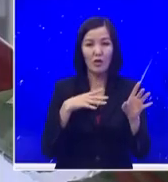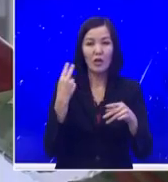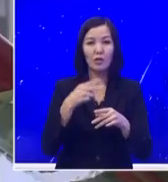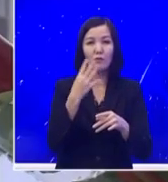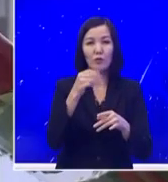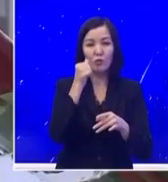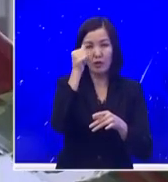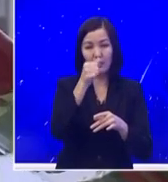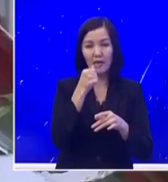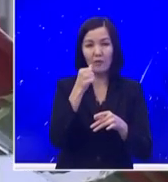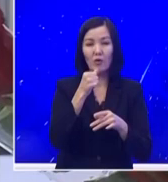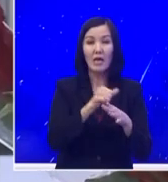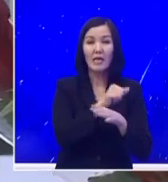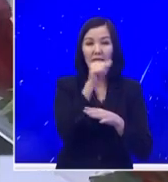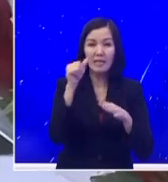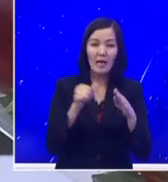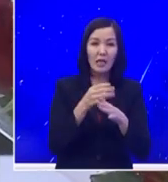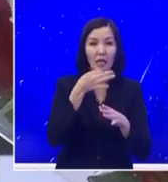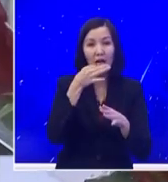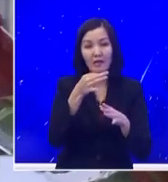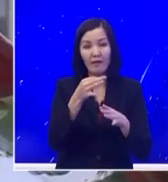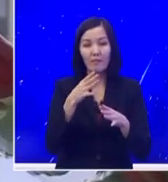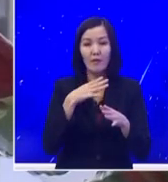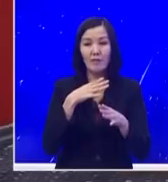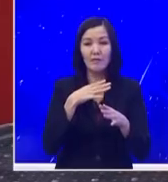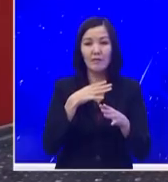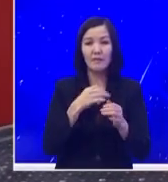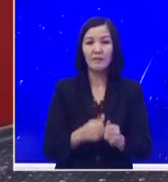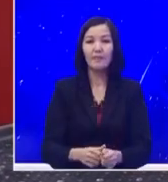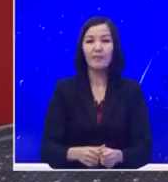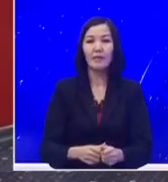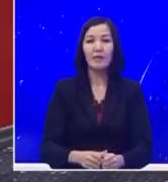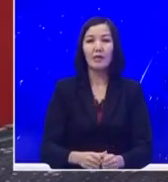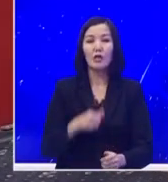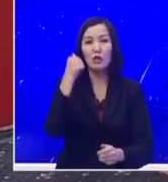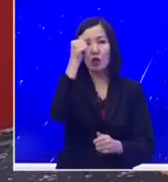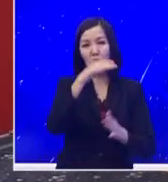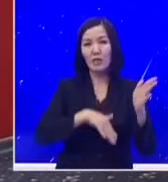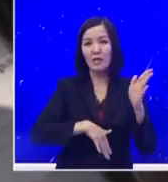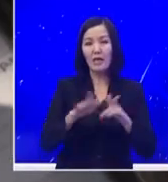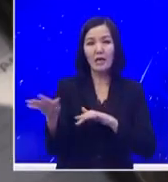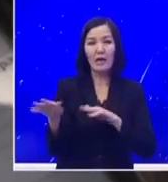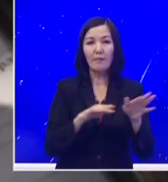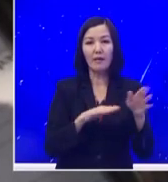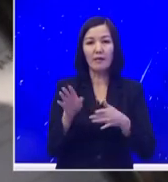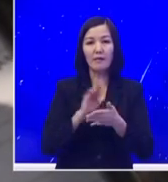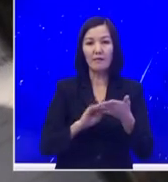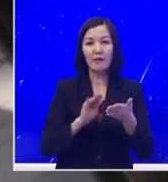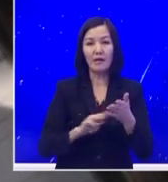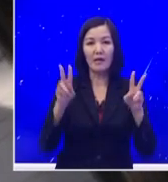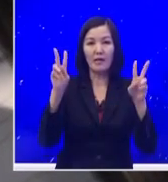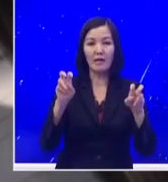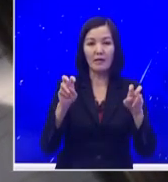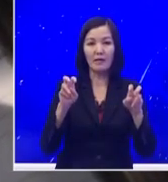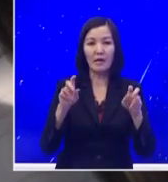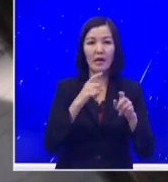береміз тұрғындардың өтініш тілектеріне. Талынбай. Жыл серпіні ең оперативті баспасөз хатшысы аталымдары да өз